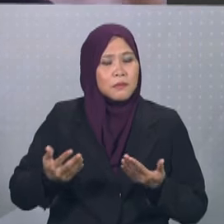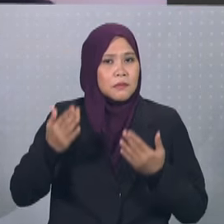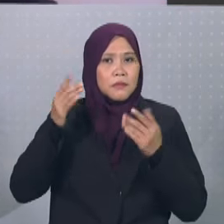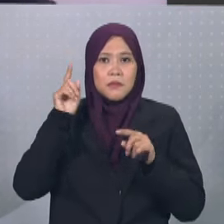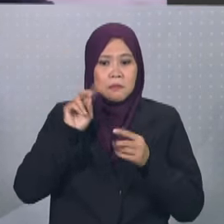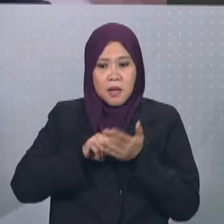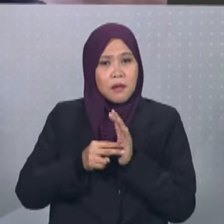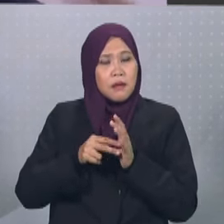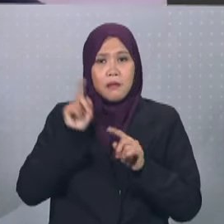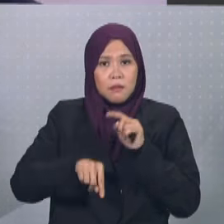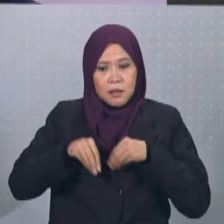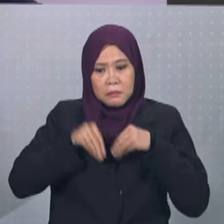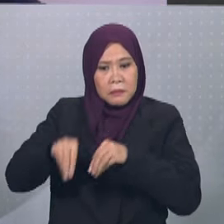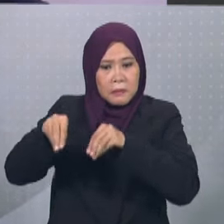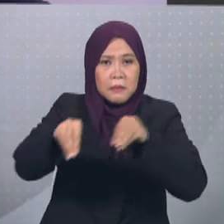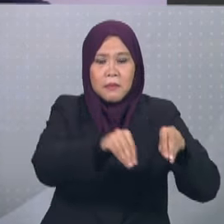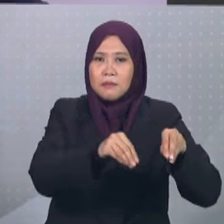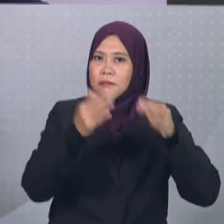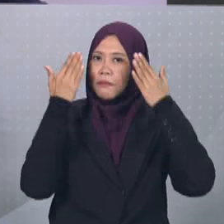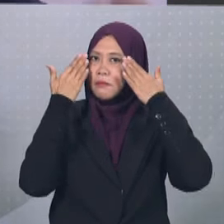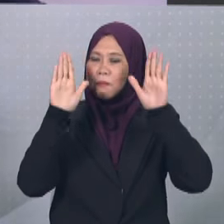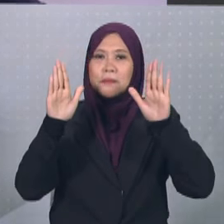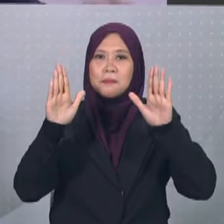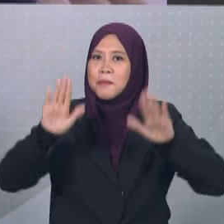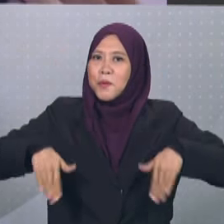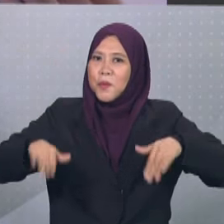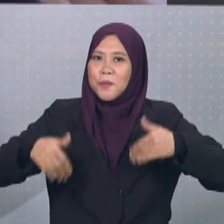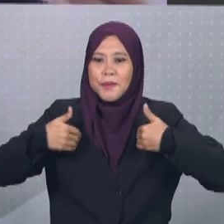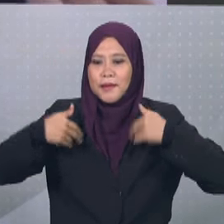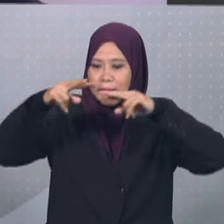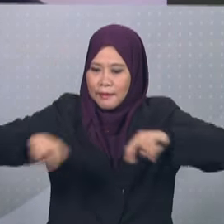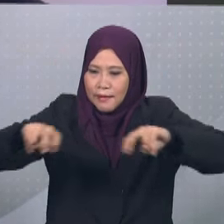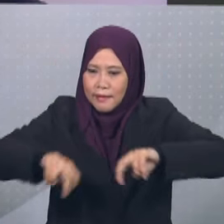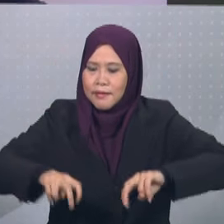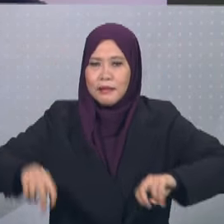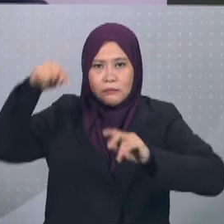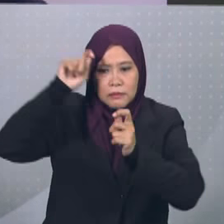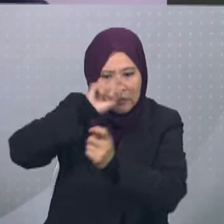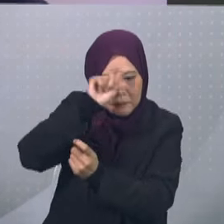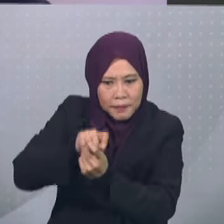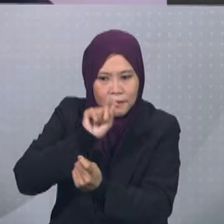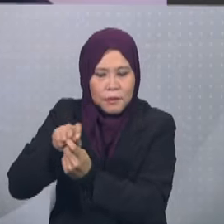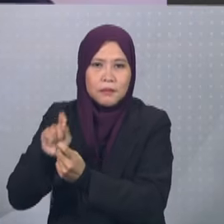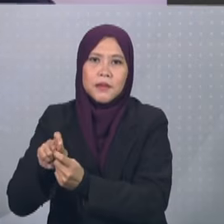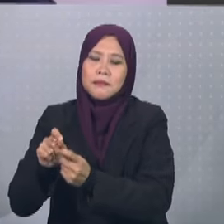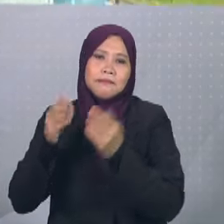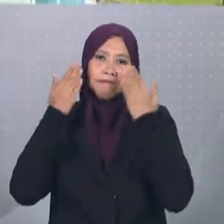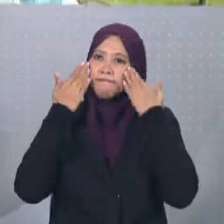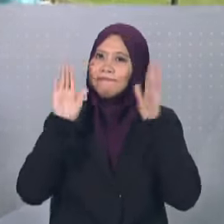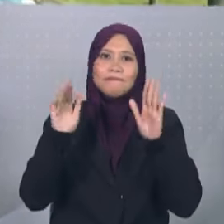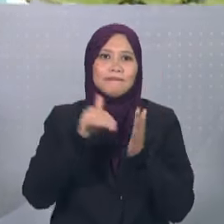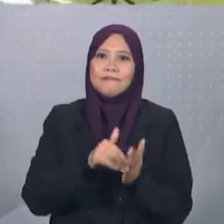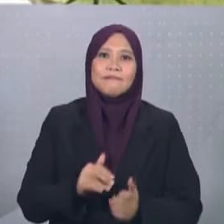boleh dijangkiti lagi, itu kita tak pasti. Masih belum ada kajian yang banyak dan kukuh untuk menyatakan sedemikian.